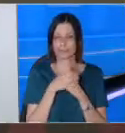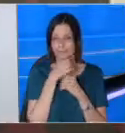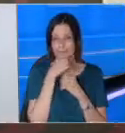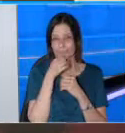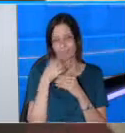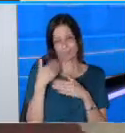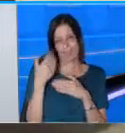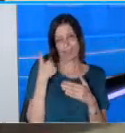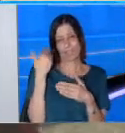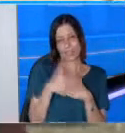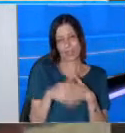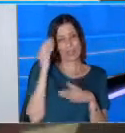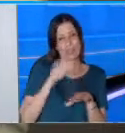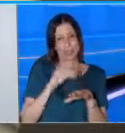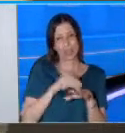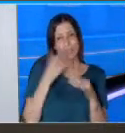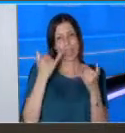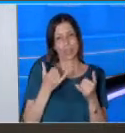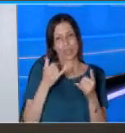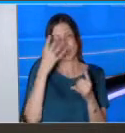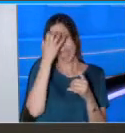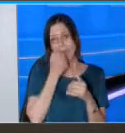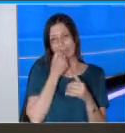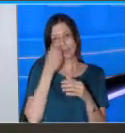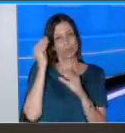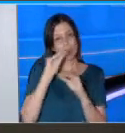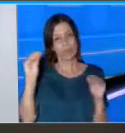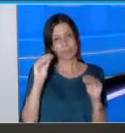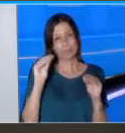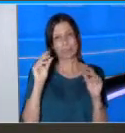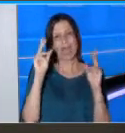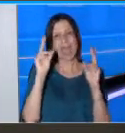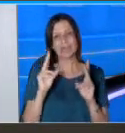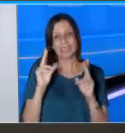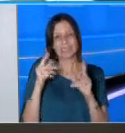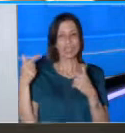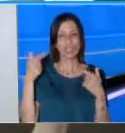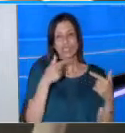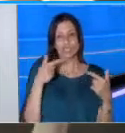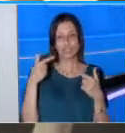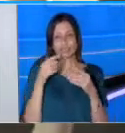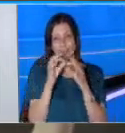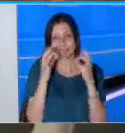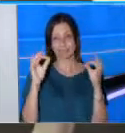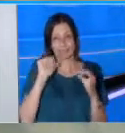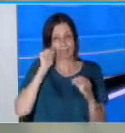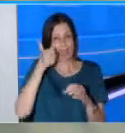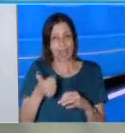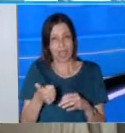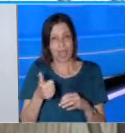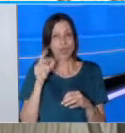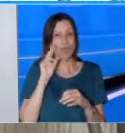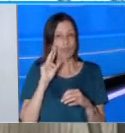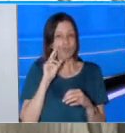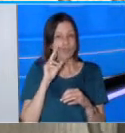ולצופים. טוב, אז לפני סיום, עוד עדכון שמגיע עכשיו. חמאס מודיעים שהפסקת האש תיכנס לתוקף מחר, יום